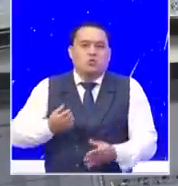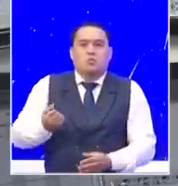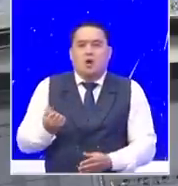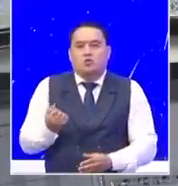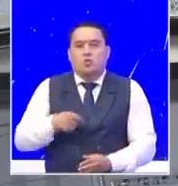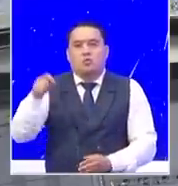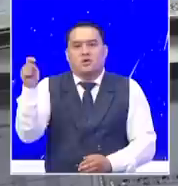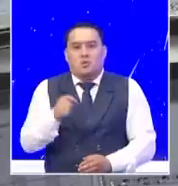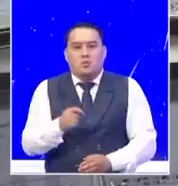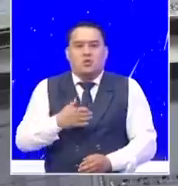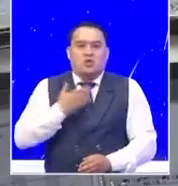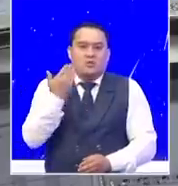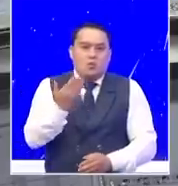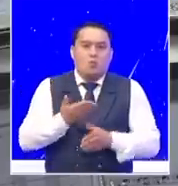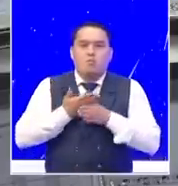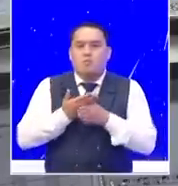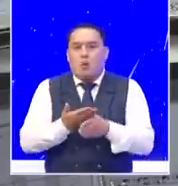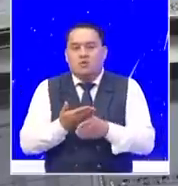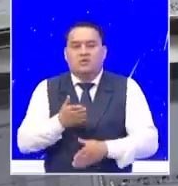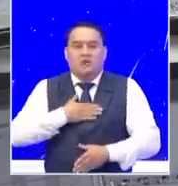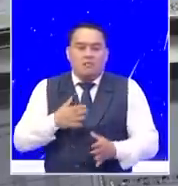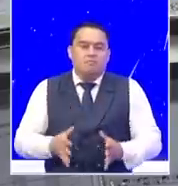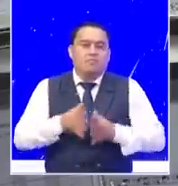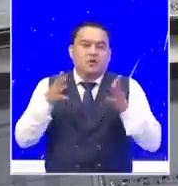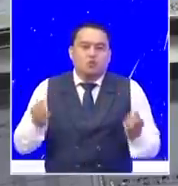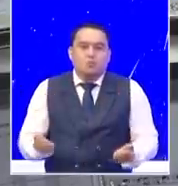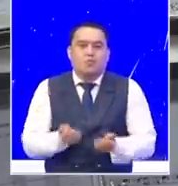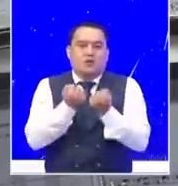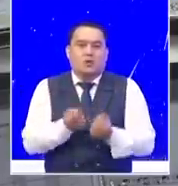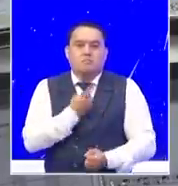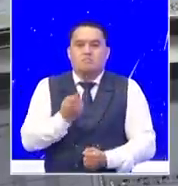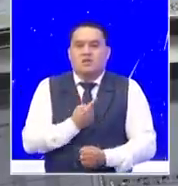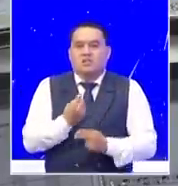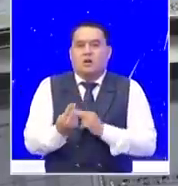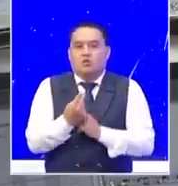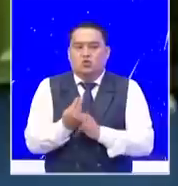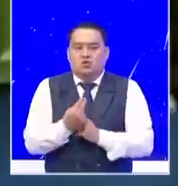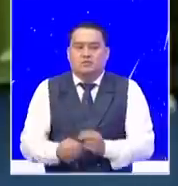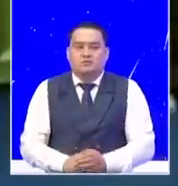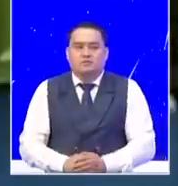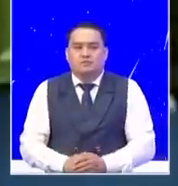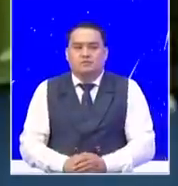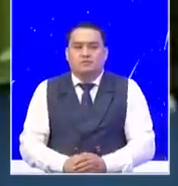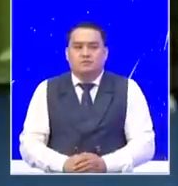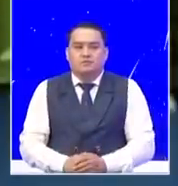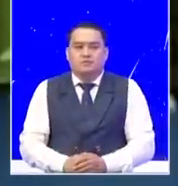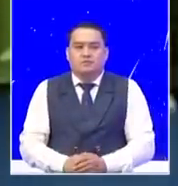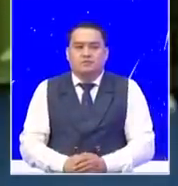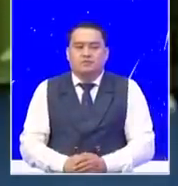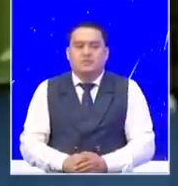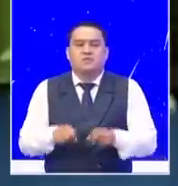Они приезжали, оказывали ему помощь, оказывали нам большую поддержку, проводя мастер-классы. Кадры решают